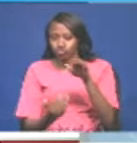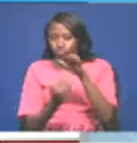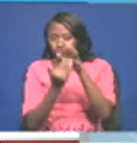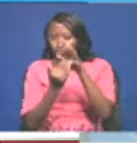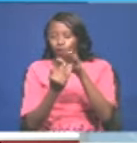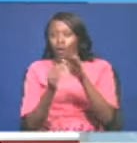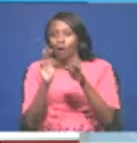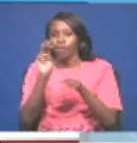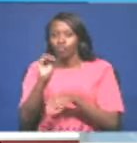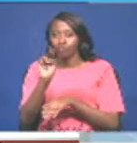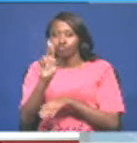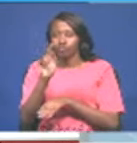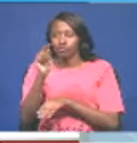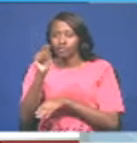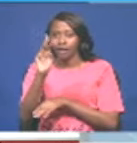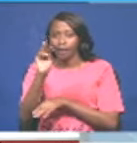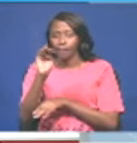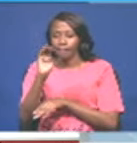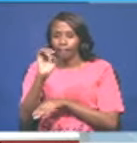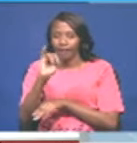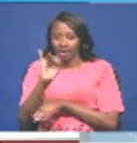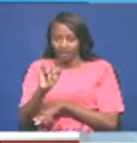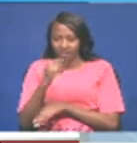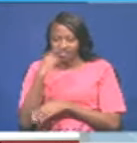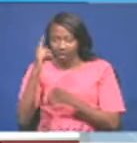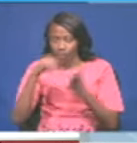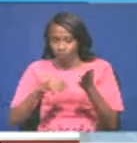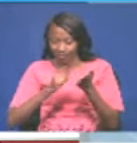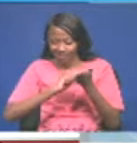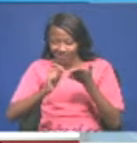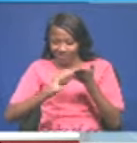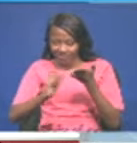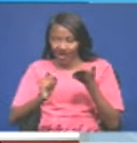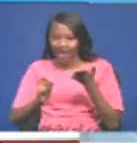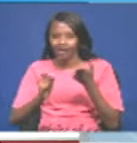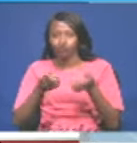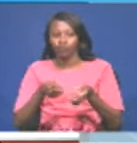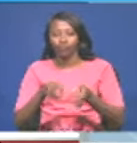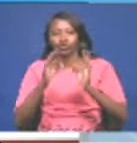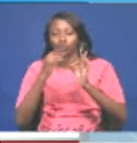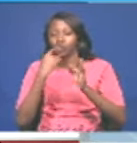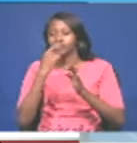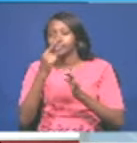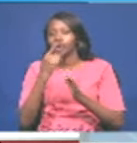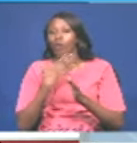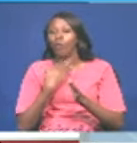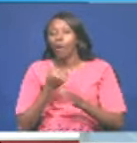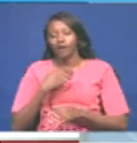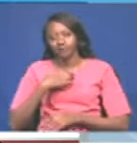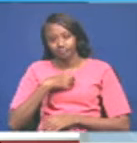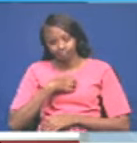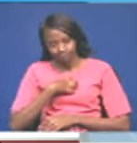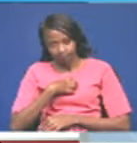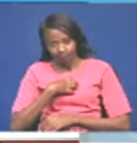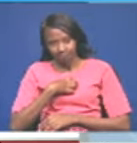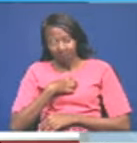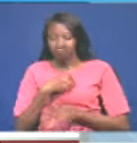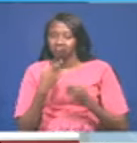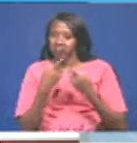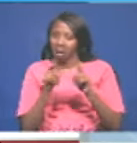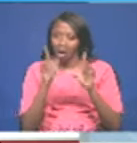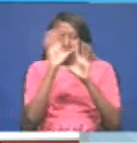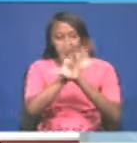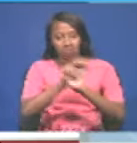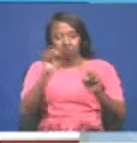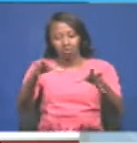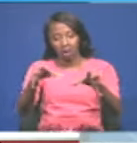alohudumu katika wadhifa huo ameandika barua rasmi ya kuomba likizo ya kustaafu. Rais pia amesema alipokea na kukubali kujiuzulu kwa